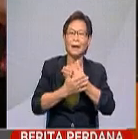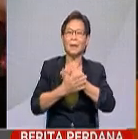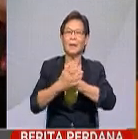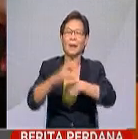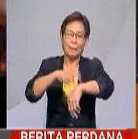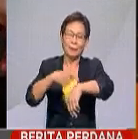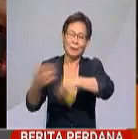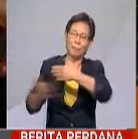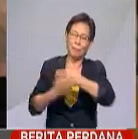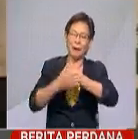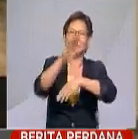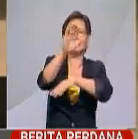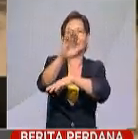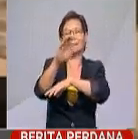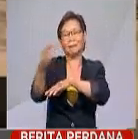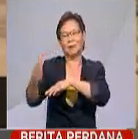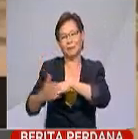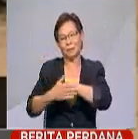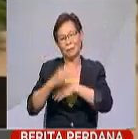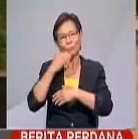time balik tengah hari.